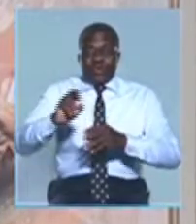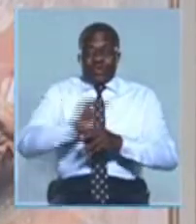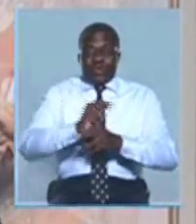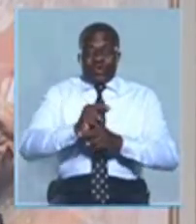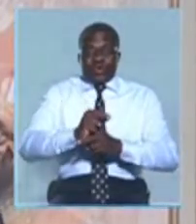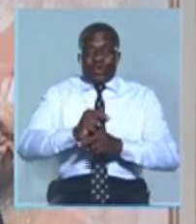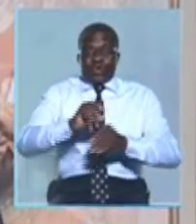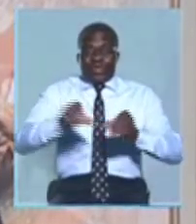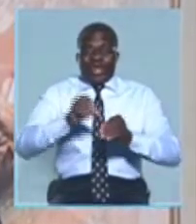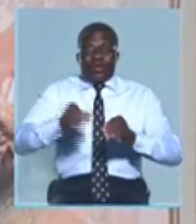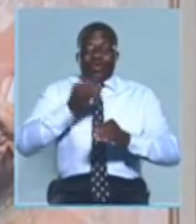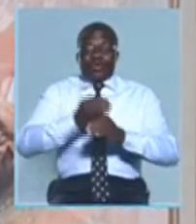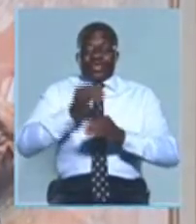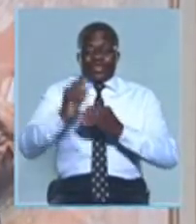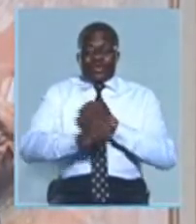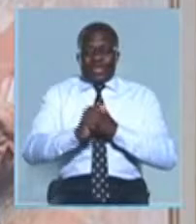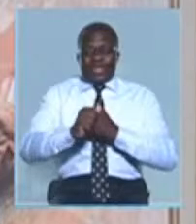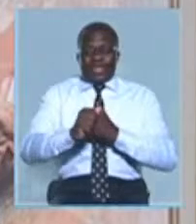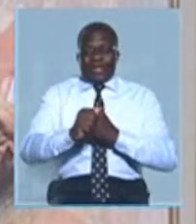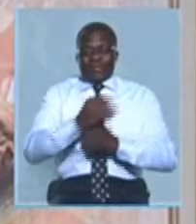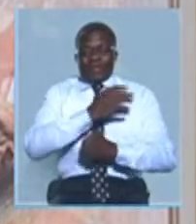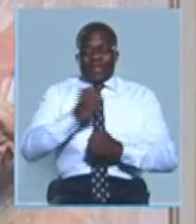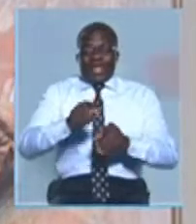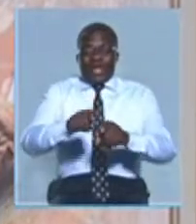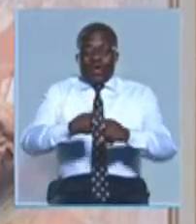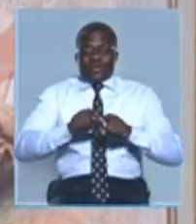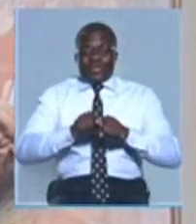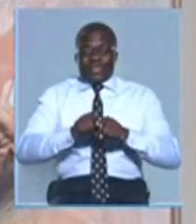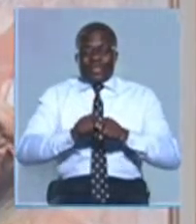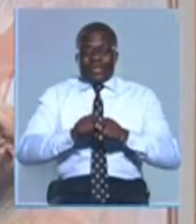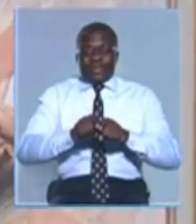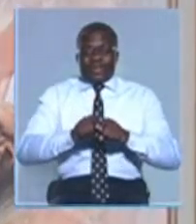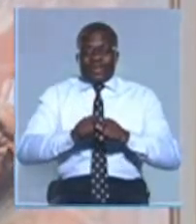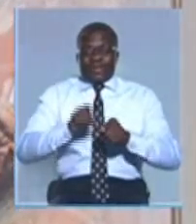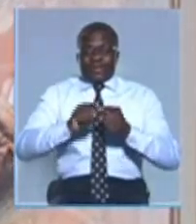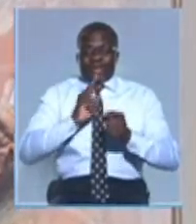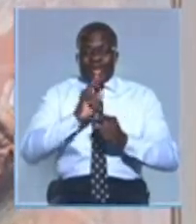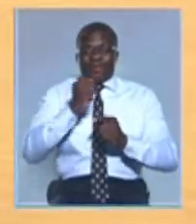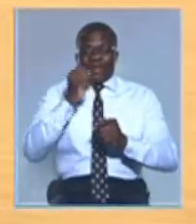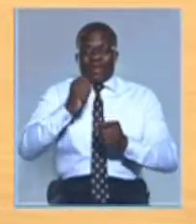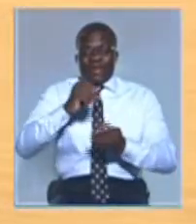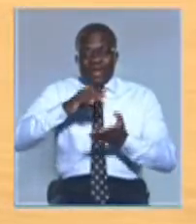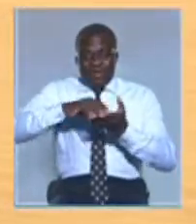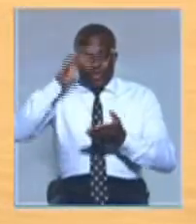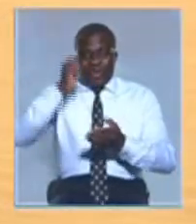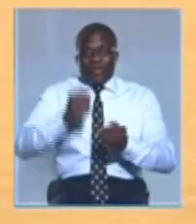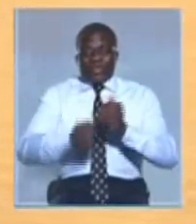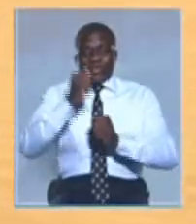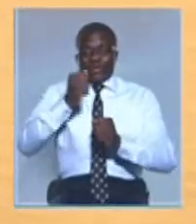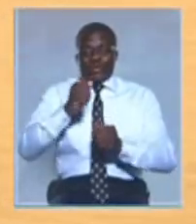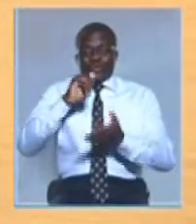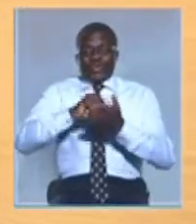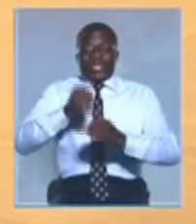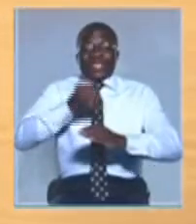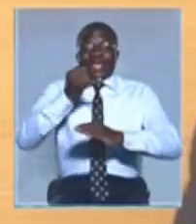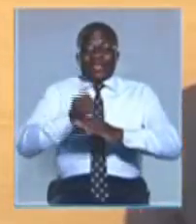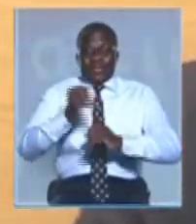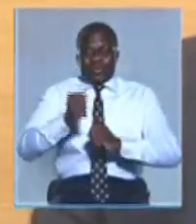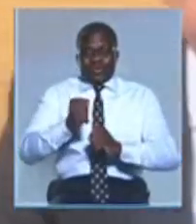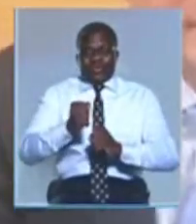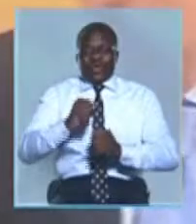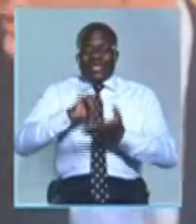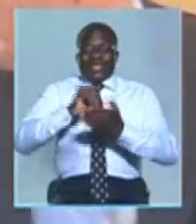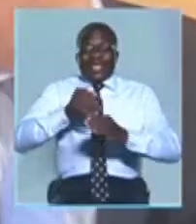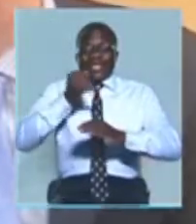de la Cour constitutionnelle et aussi vraiment pour apprendre plus de cette institution. C'est une